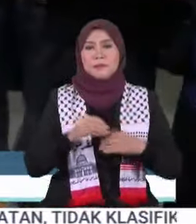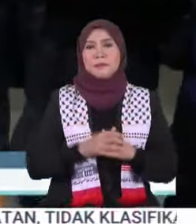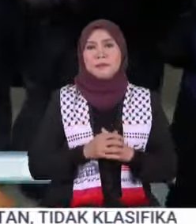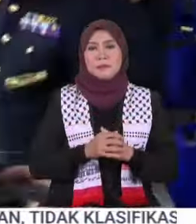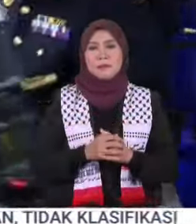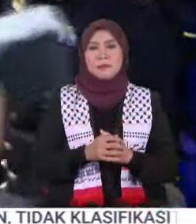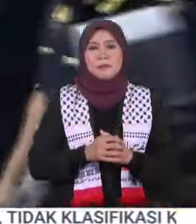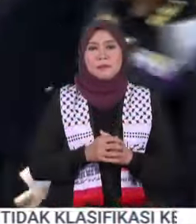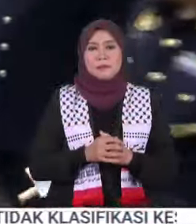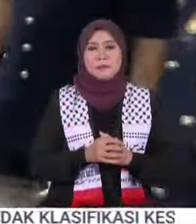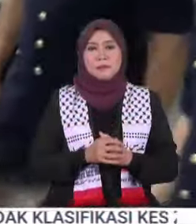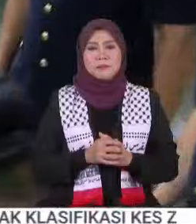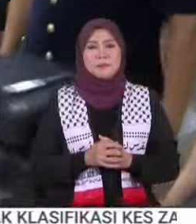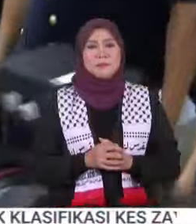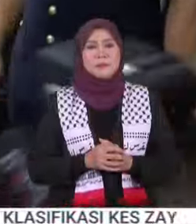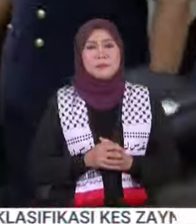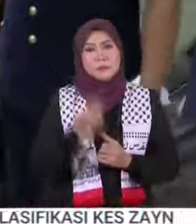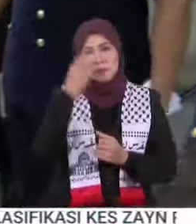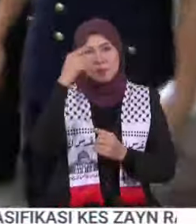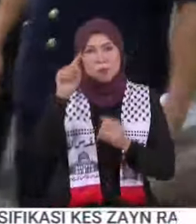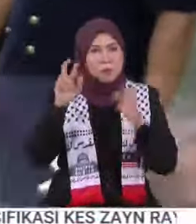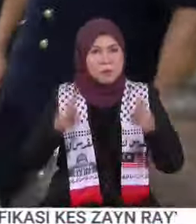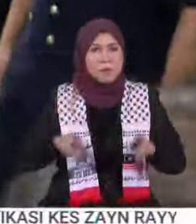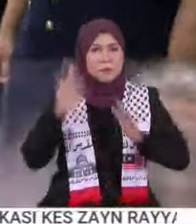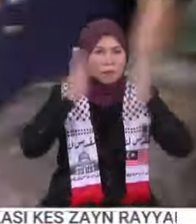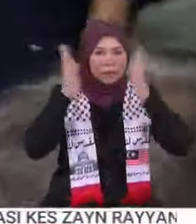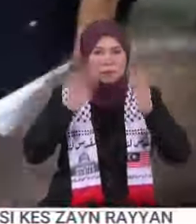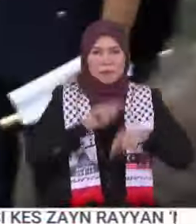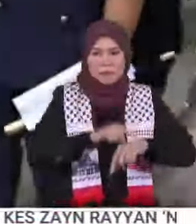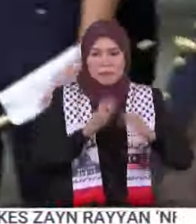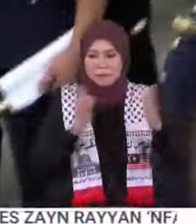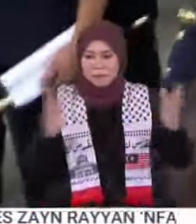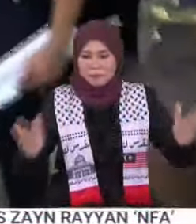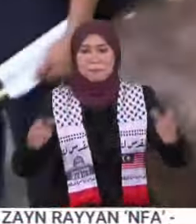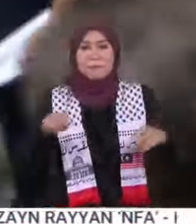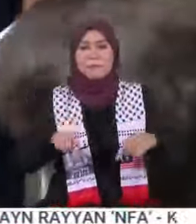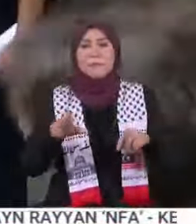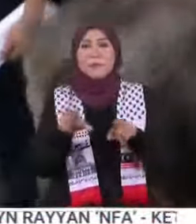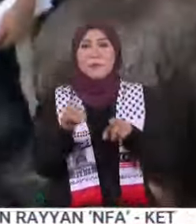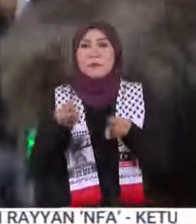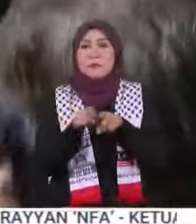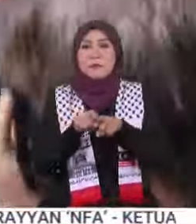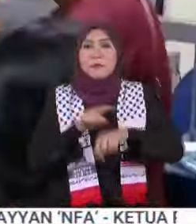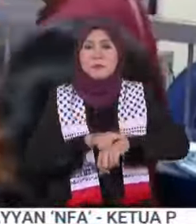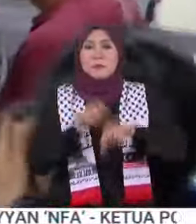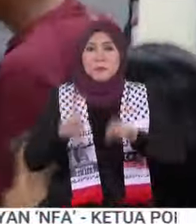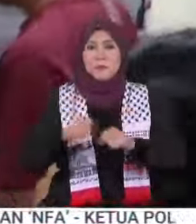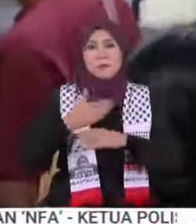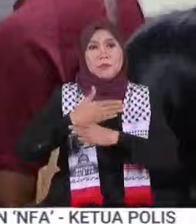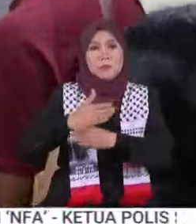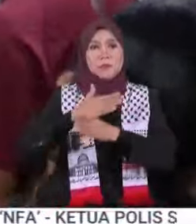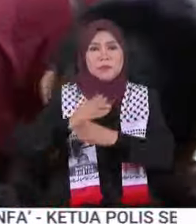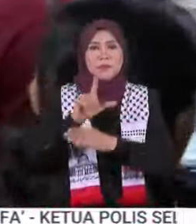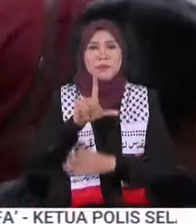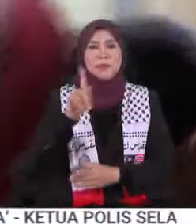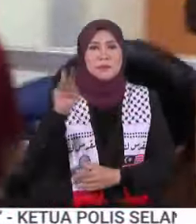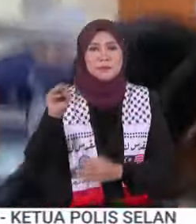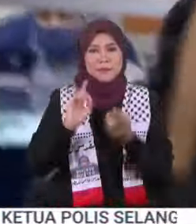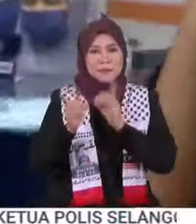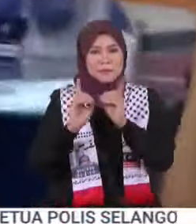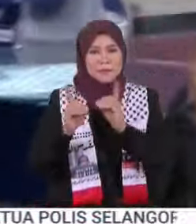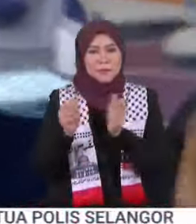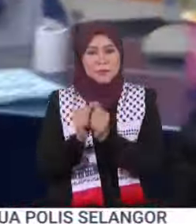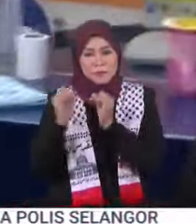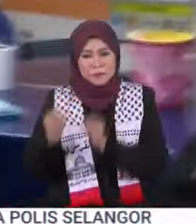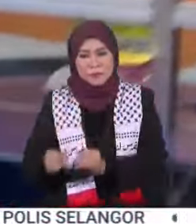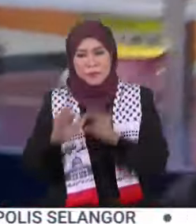31 disember 2024 untuk warga tempatan sahaja menerusi aplikasi sama pemilik kenderaan juga boleh berkongsi LKM digital bersama individu